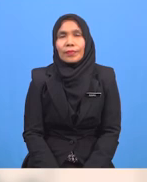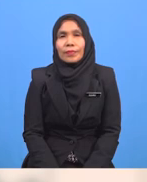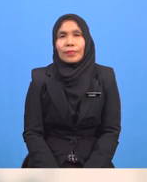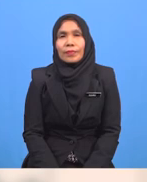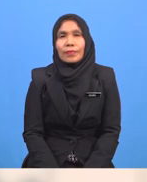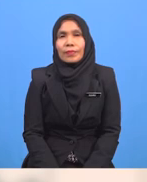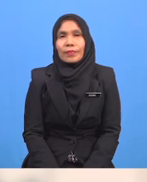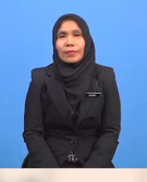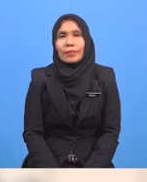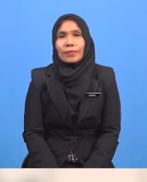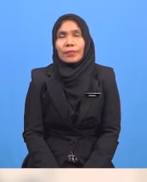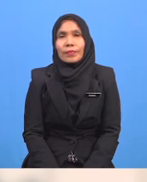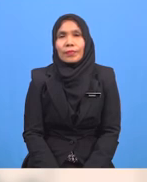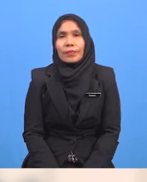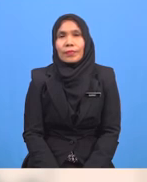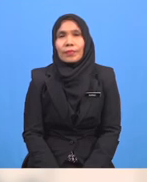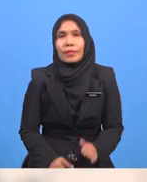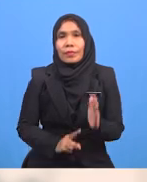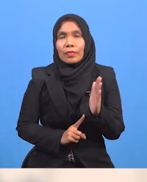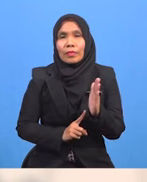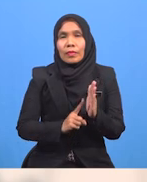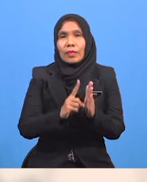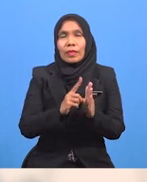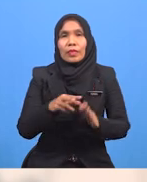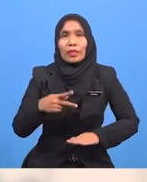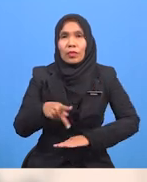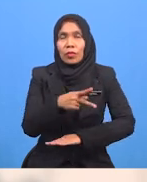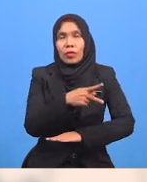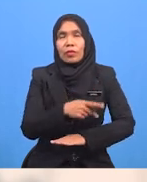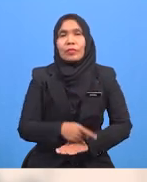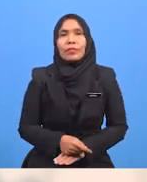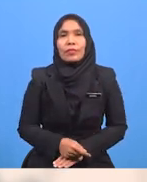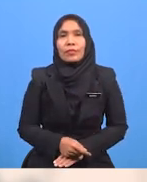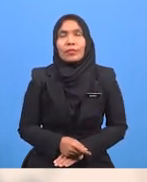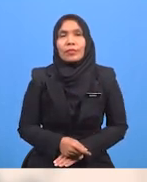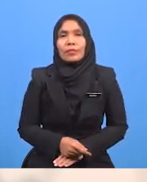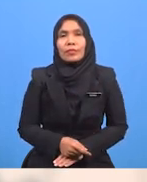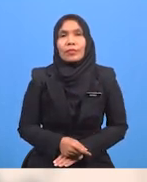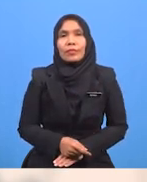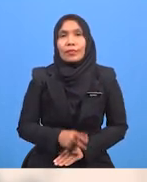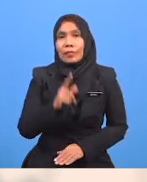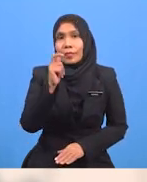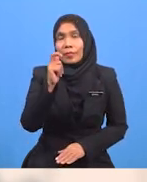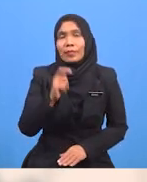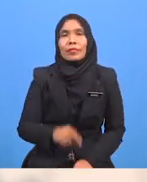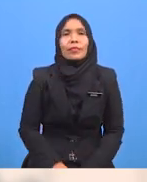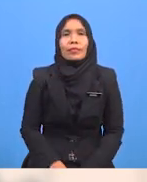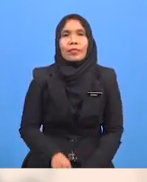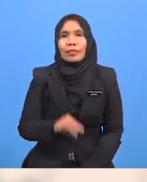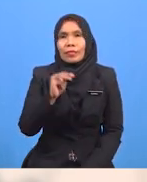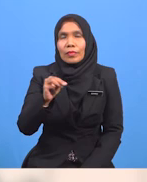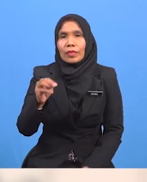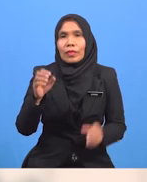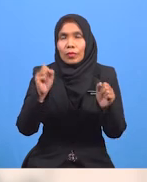kolam yuk adalah merupakan tinggi kolam yang chegou label sebagai di murid-murid boleh